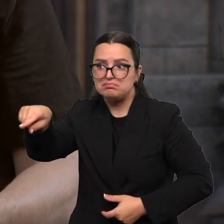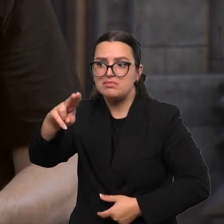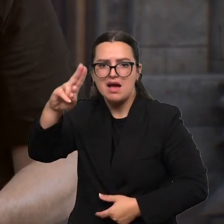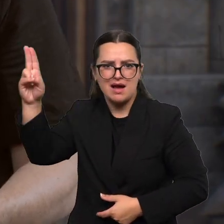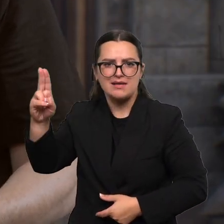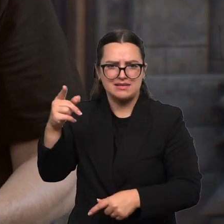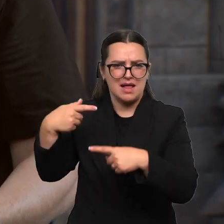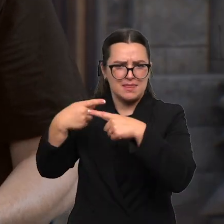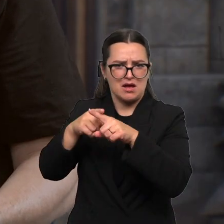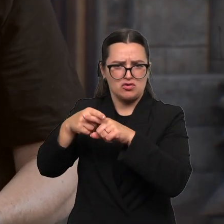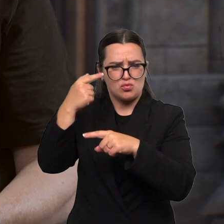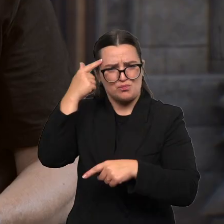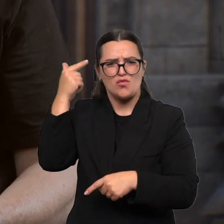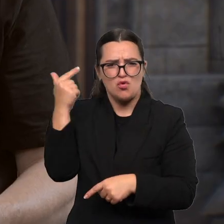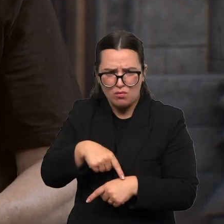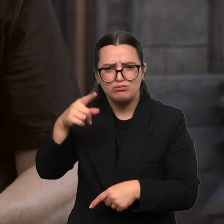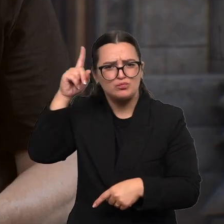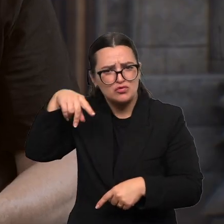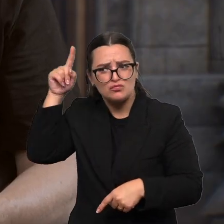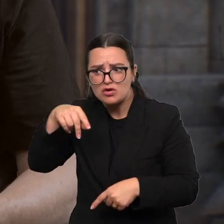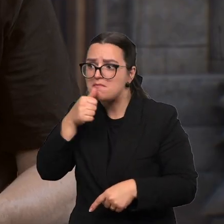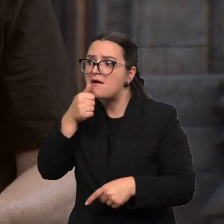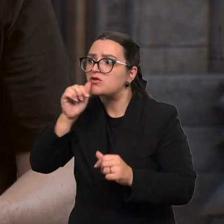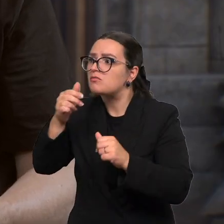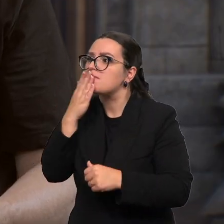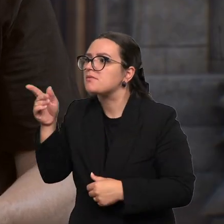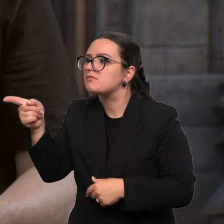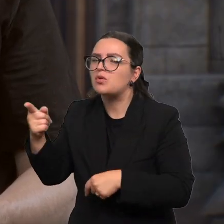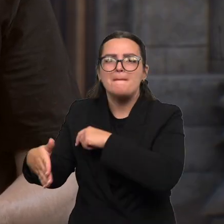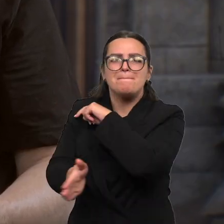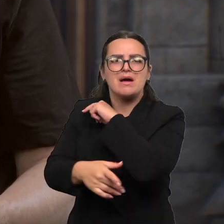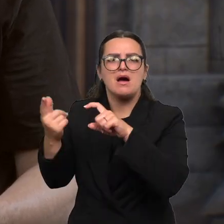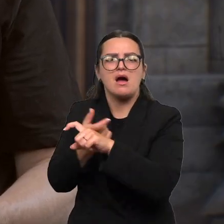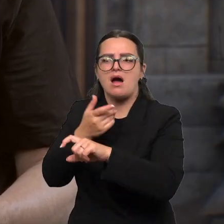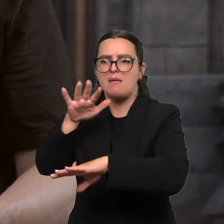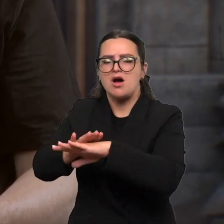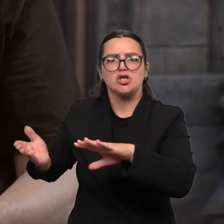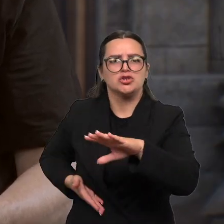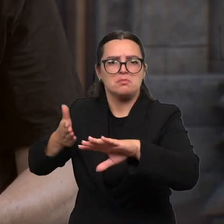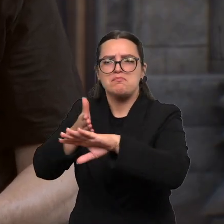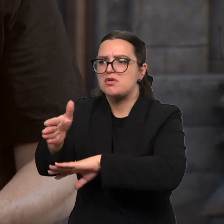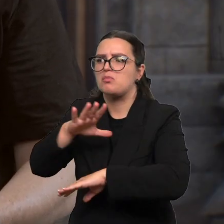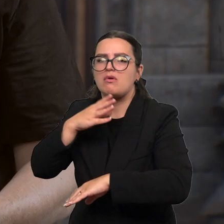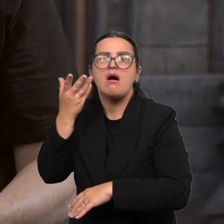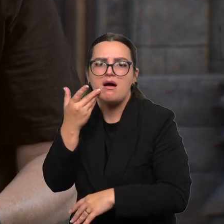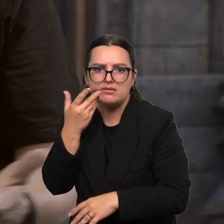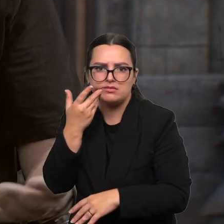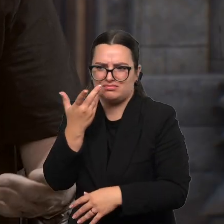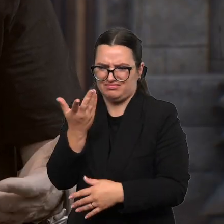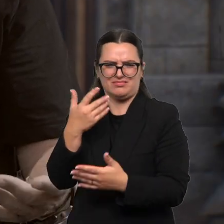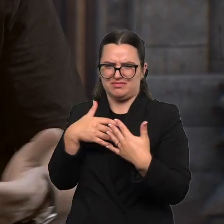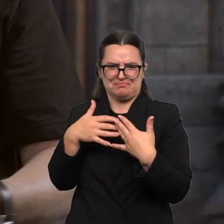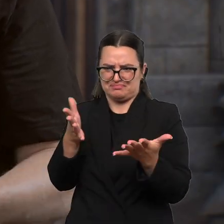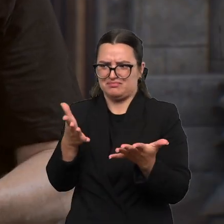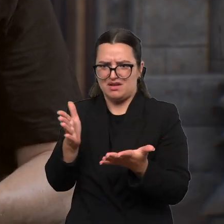technologijom, nežinau, paklauskit jaunolio kokiu nors, kada jis paskutinį kartą buvo banke ir ko jam tenai. Jis sakys, viskas yra